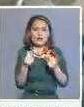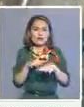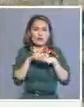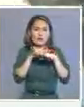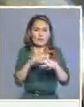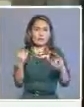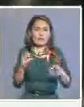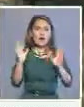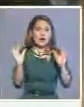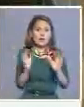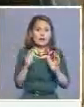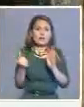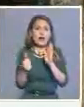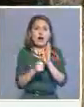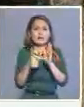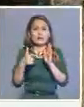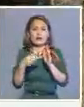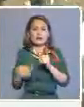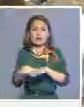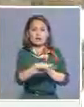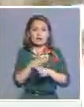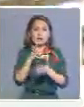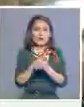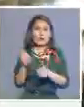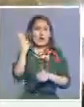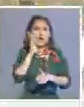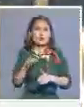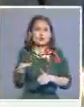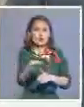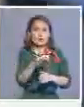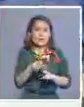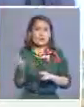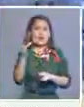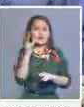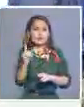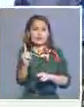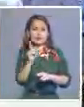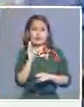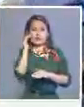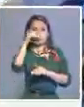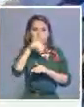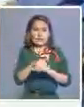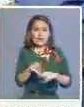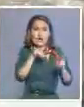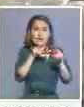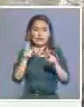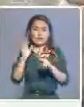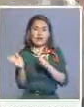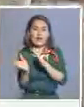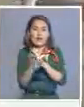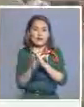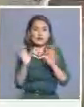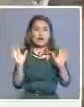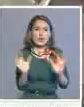талап етеді. Бапта қажет. 6 гектар аумақта 9 тоған бар. 12 жұмысшы қыста тоған суын қадағалап, жазда бекірені шағаламен